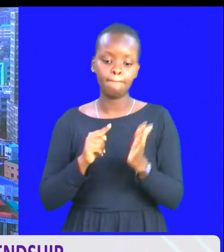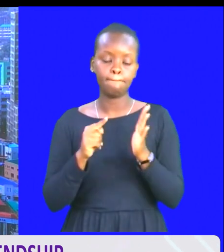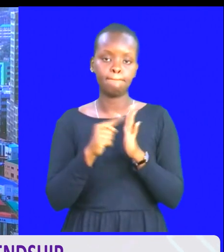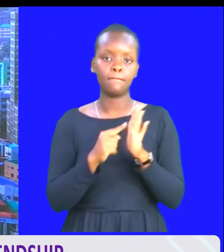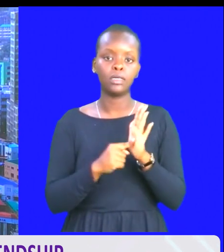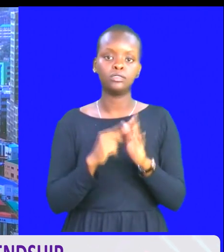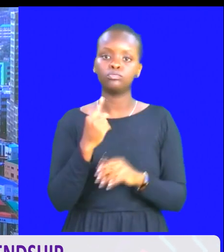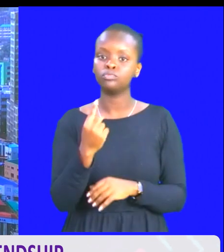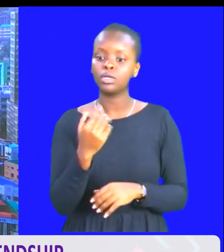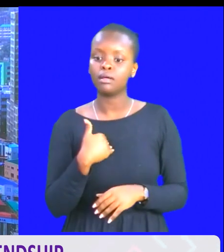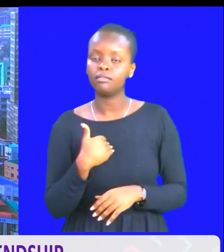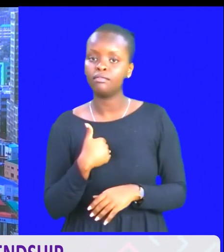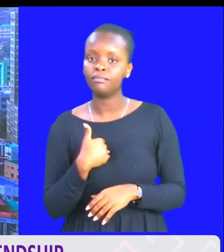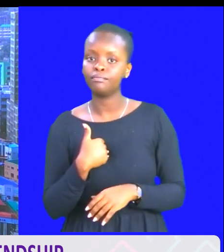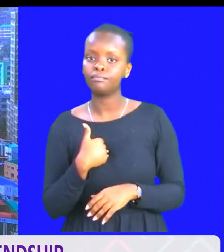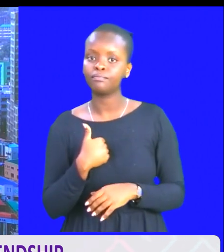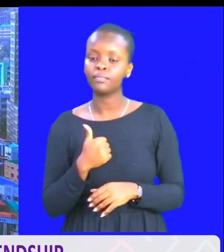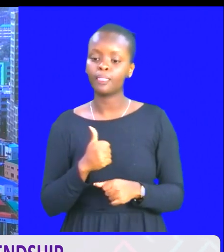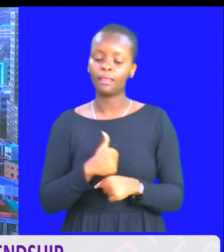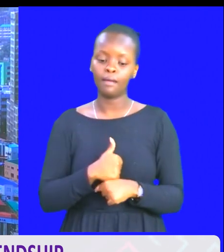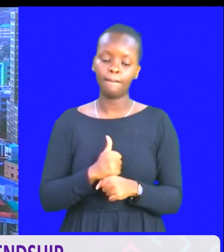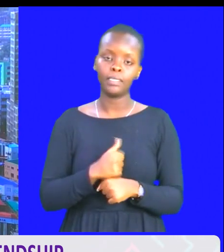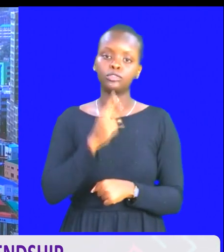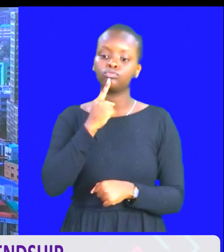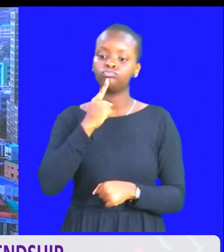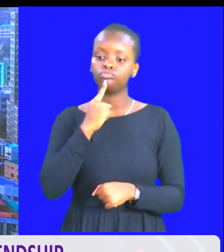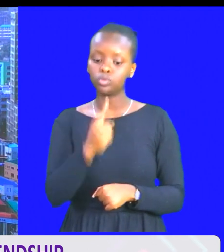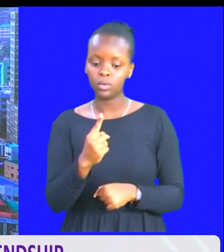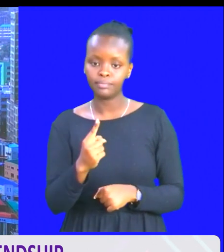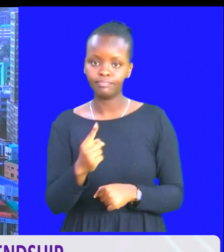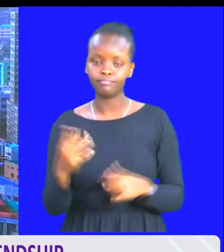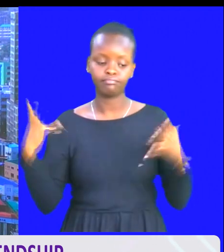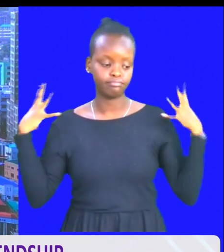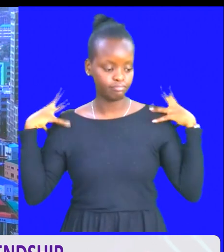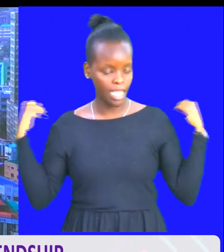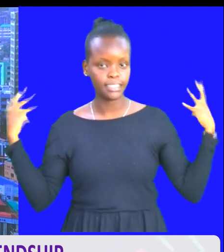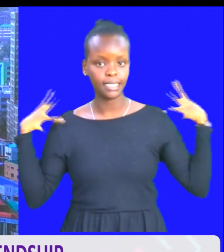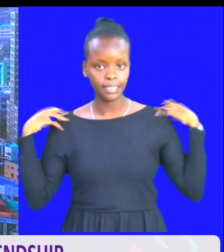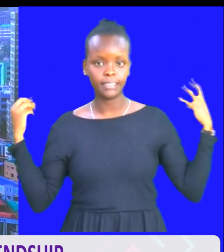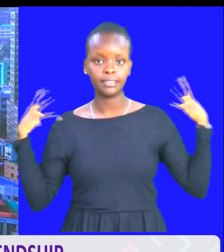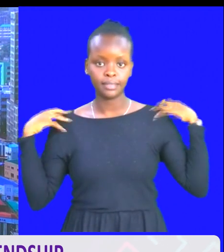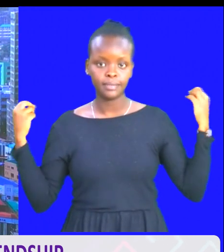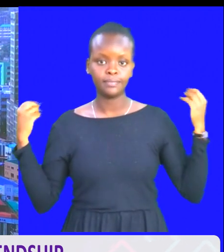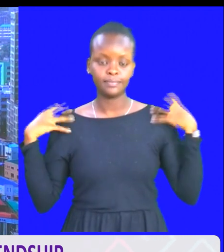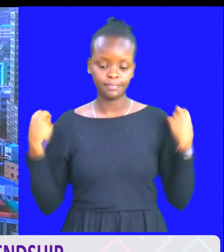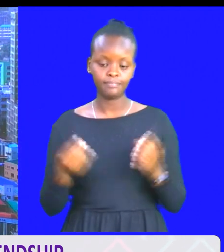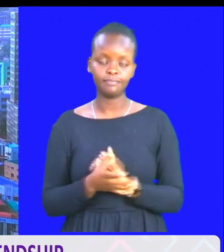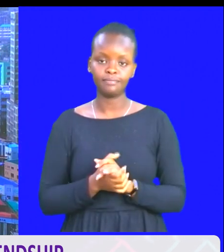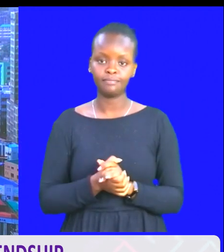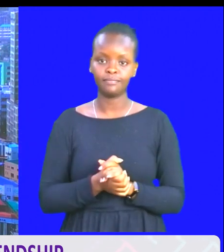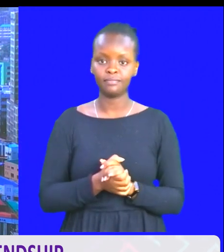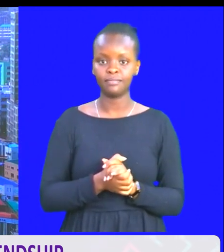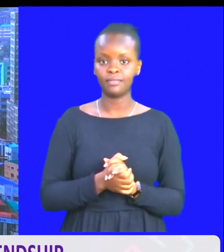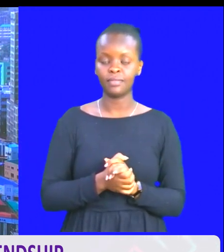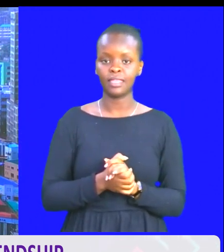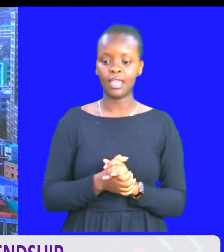tukonaongelea, making sure you exercise kidogo, you stress ni hapa na pale, kuweka body yako ikuwe ukuwe fit. Unajua ukuwe fit. Ile